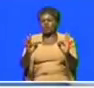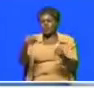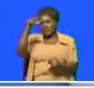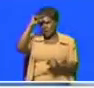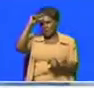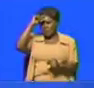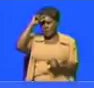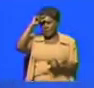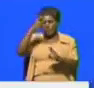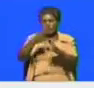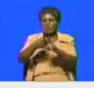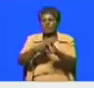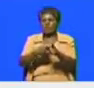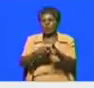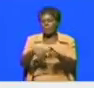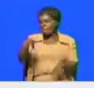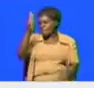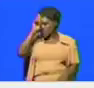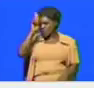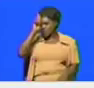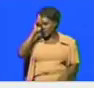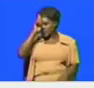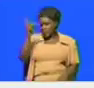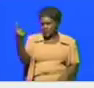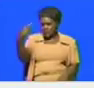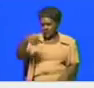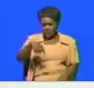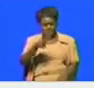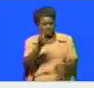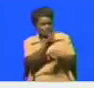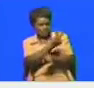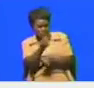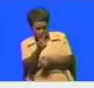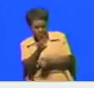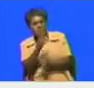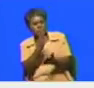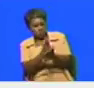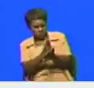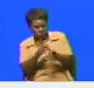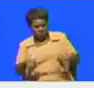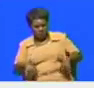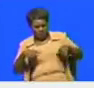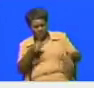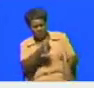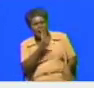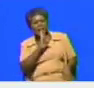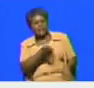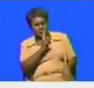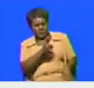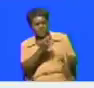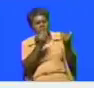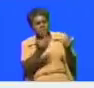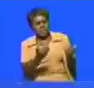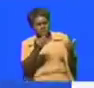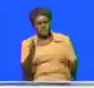ni maafisa kutoka idara ya polisi waje wafanye ile assessment. Ndiyo. Na waseme kweli maisha aliye ametishiwa na anahitaji kuwa